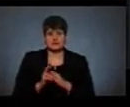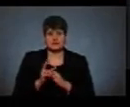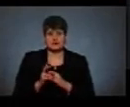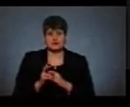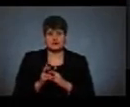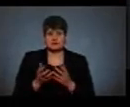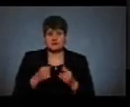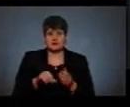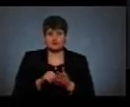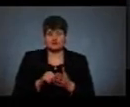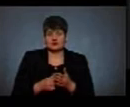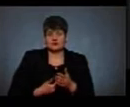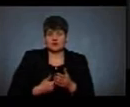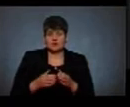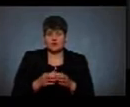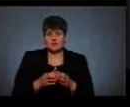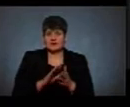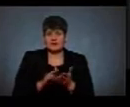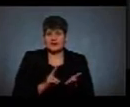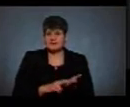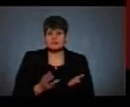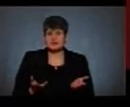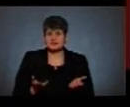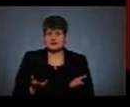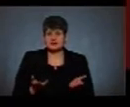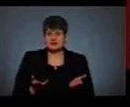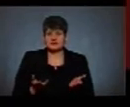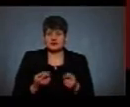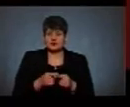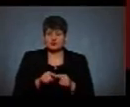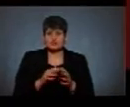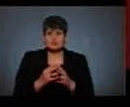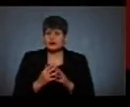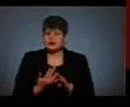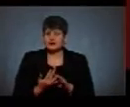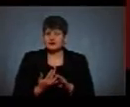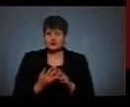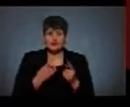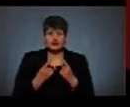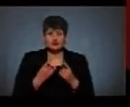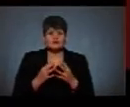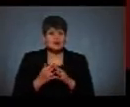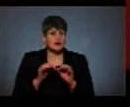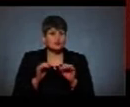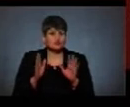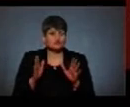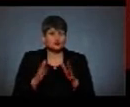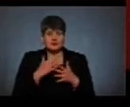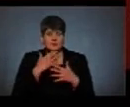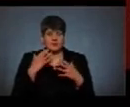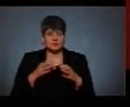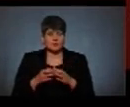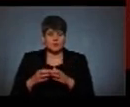беруть участь в житті громади, але не прописані в межах цього села. Якщо говорити про те, що в селі може бути декілька